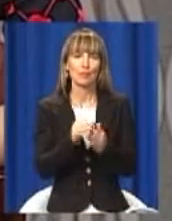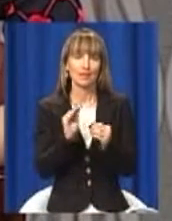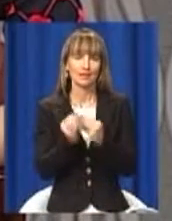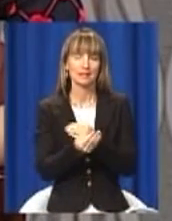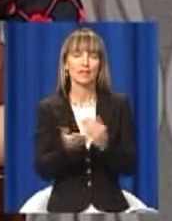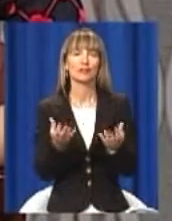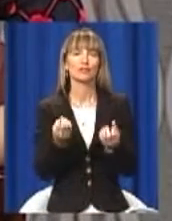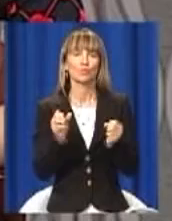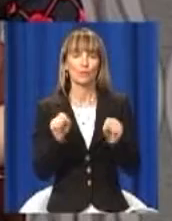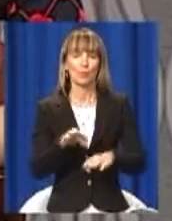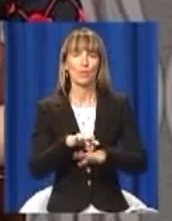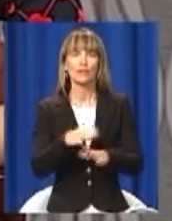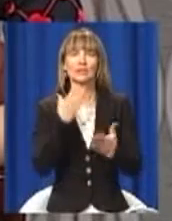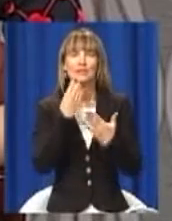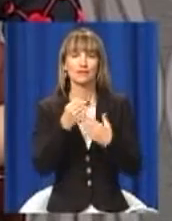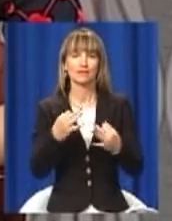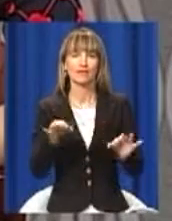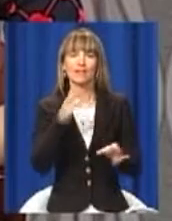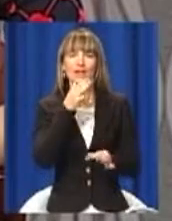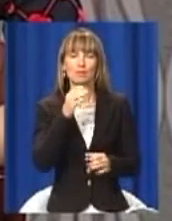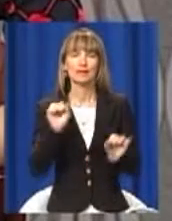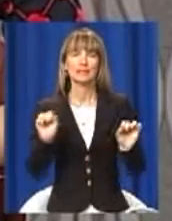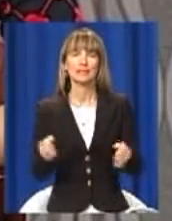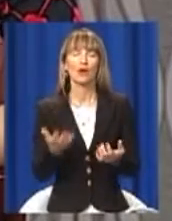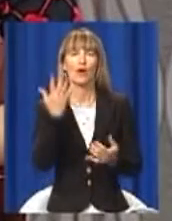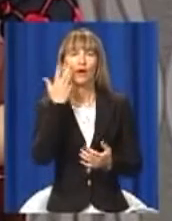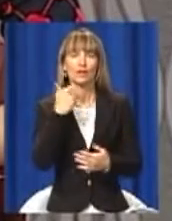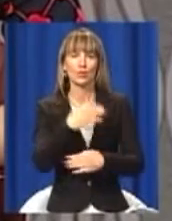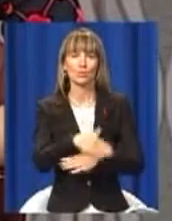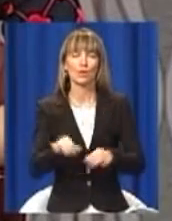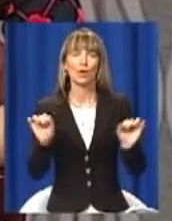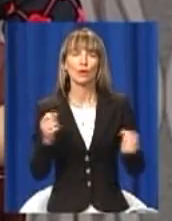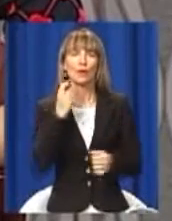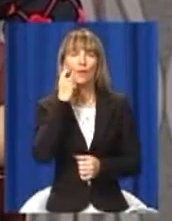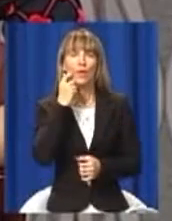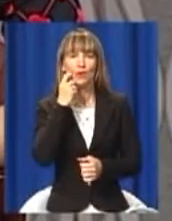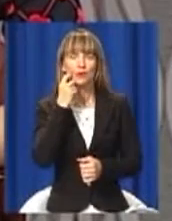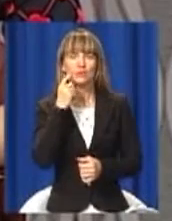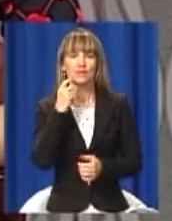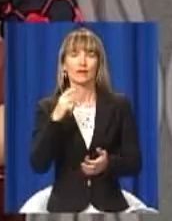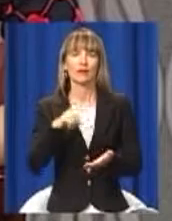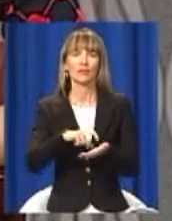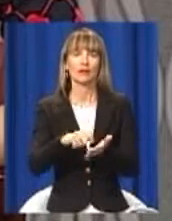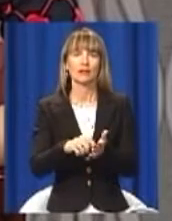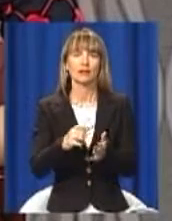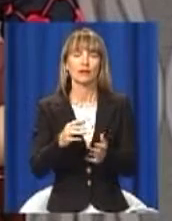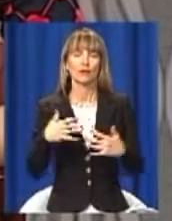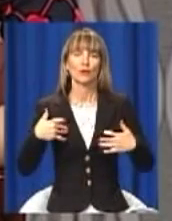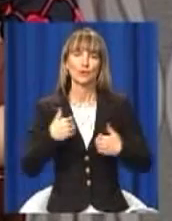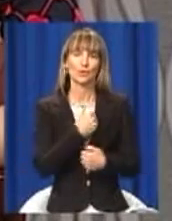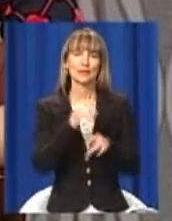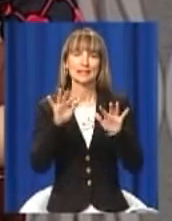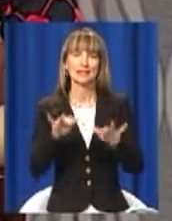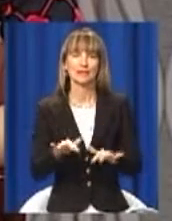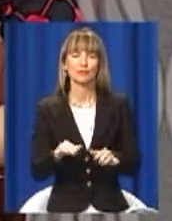можна провести своє дозвілля на вулиці взимку, коли на вулиці холодно, мороз, а в хаті просто сумно і хочеться снігу? Ще